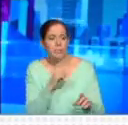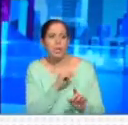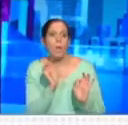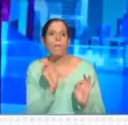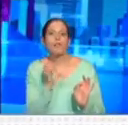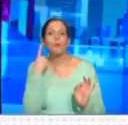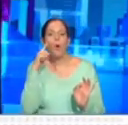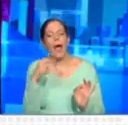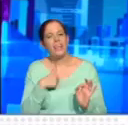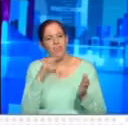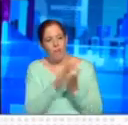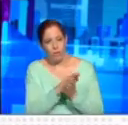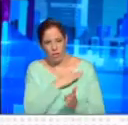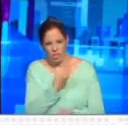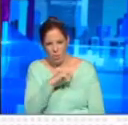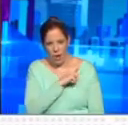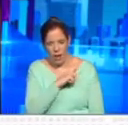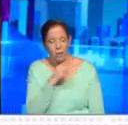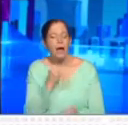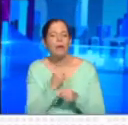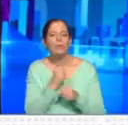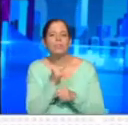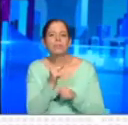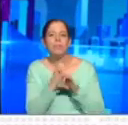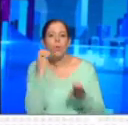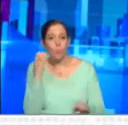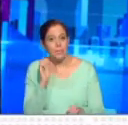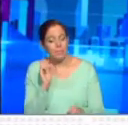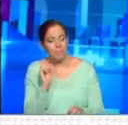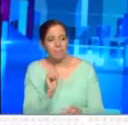אני וחבר שלי, כי היינו חיילים, היינו עושים את זה באוטובוסים.